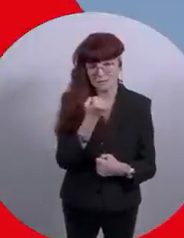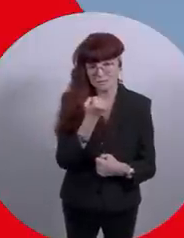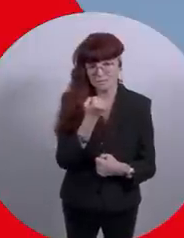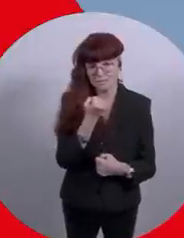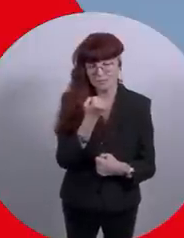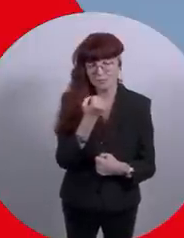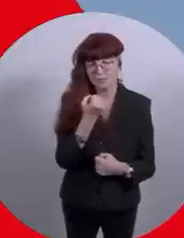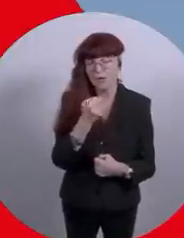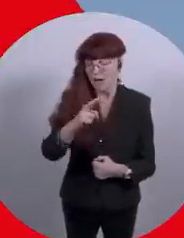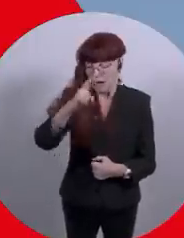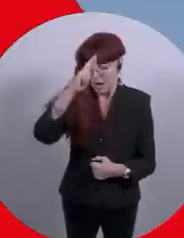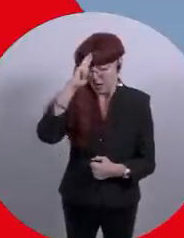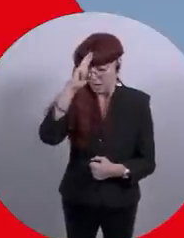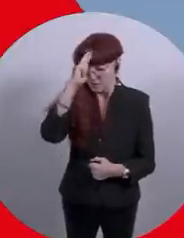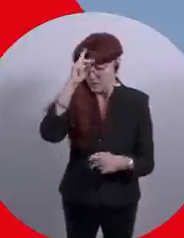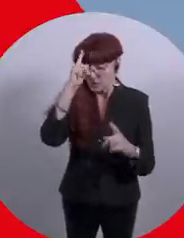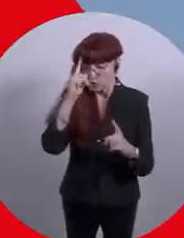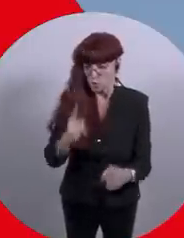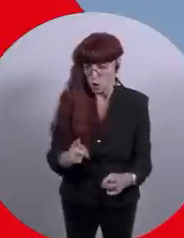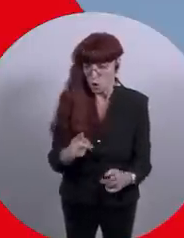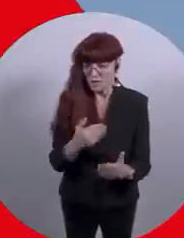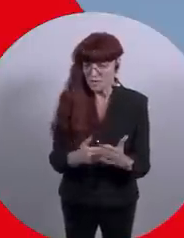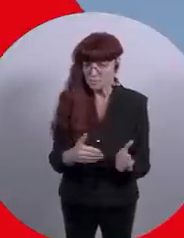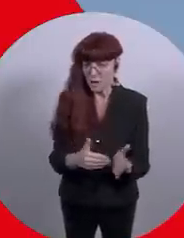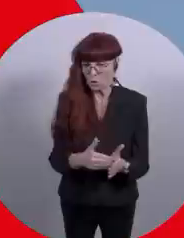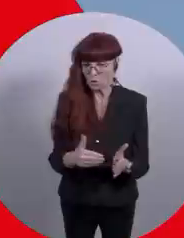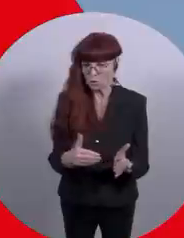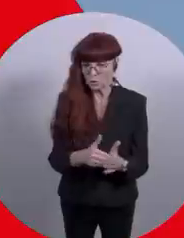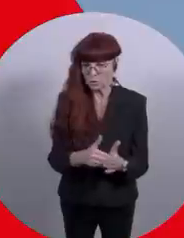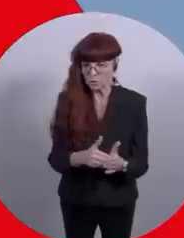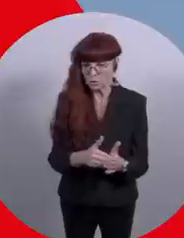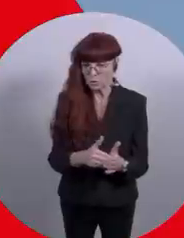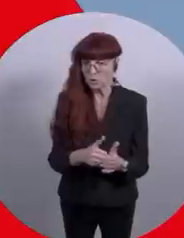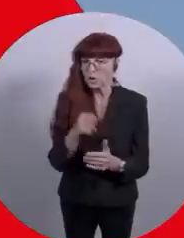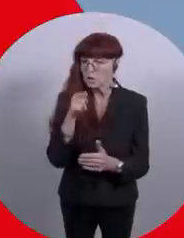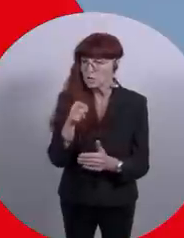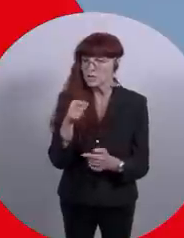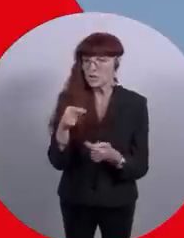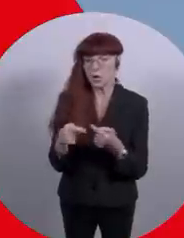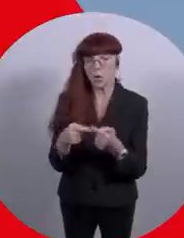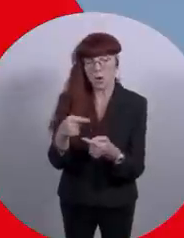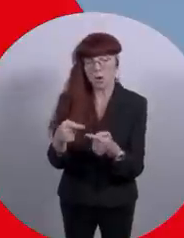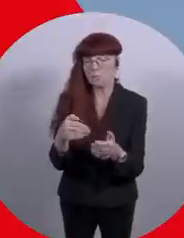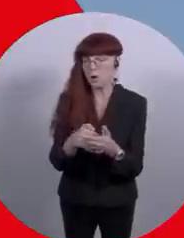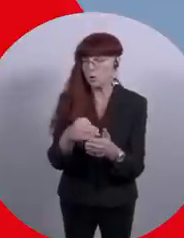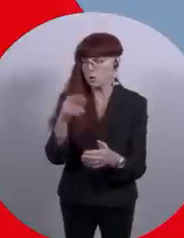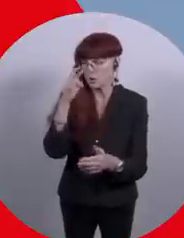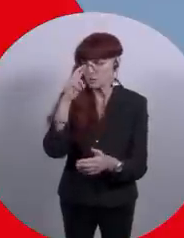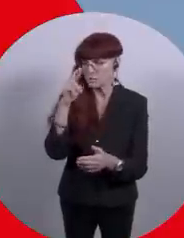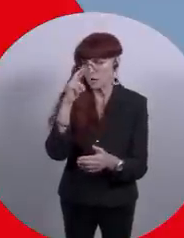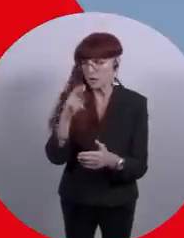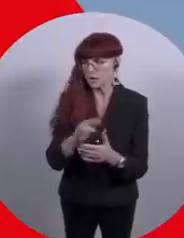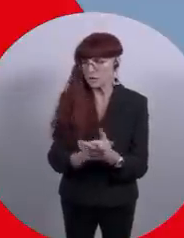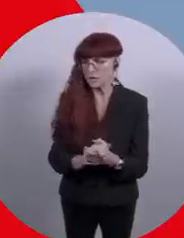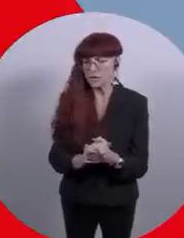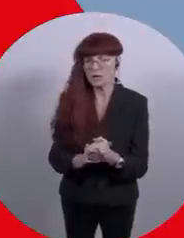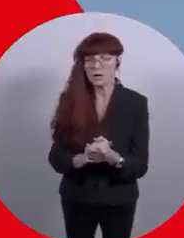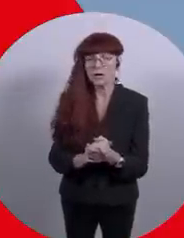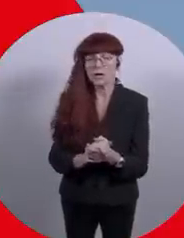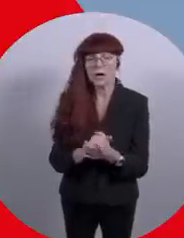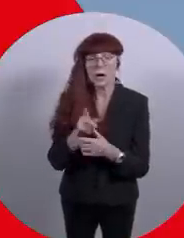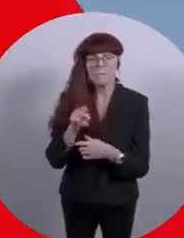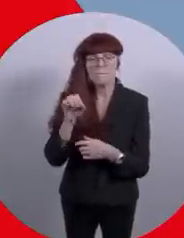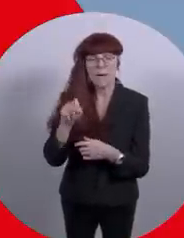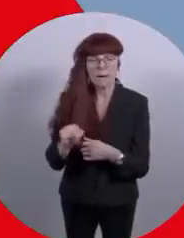auch den Respekt zu bekommen dem man brauchen den Marke die Rolle braucht und möchte mit der BM angefangen und die Herr mit der PM